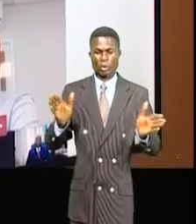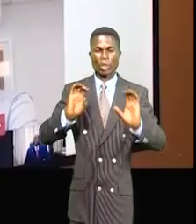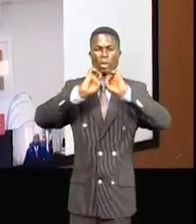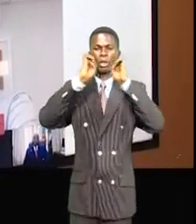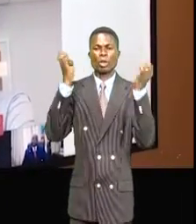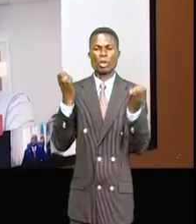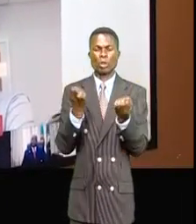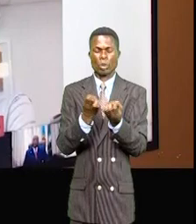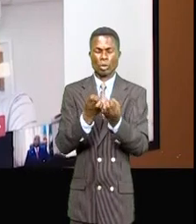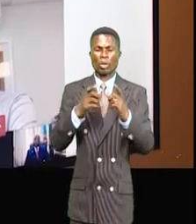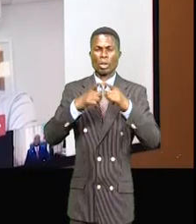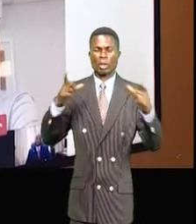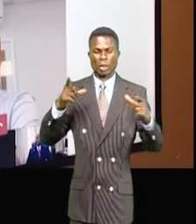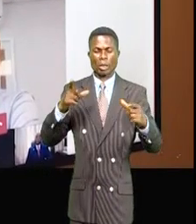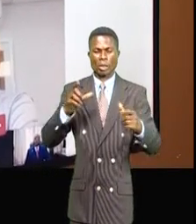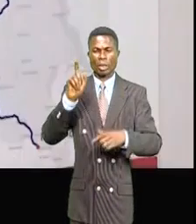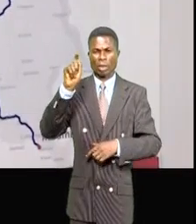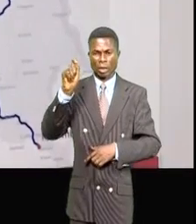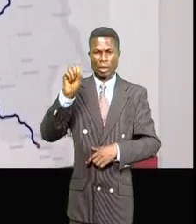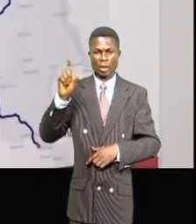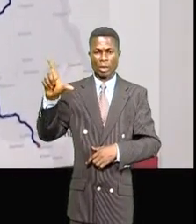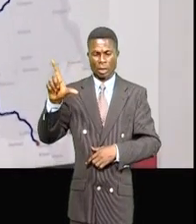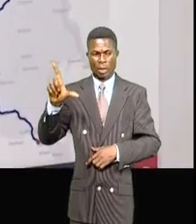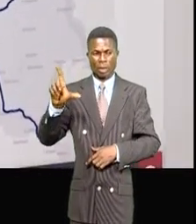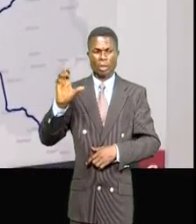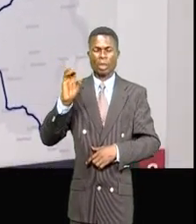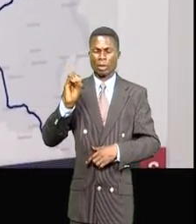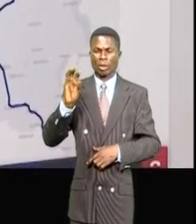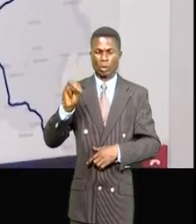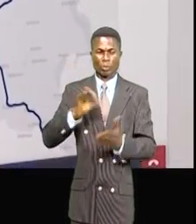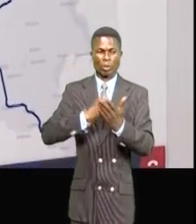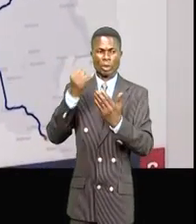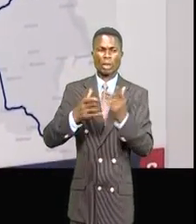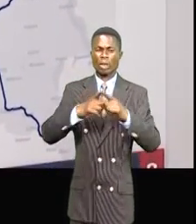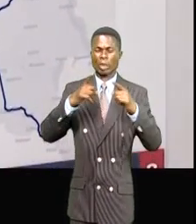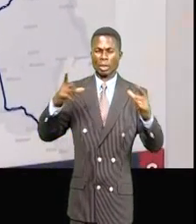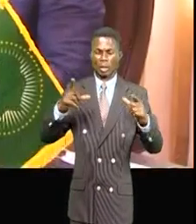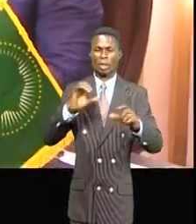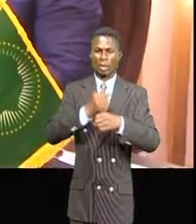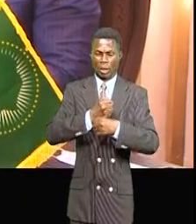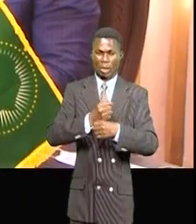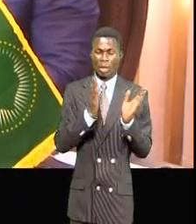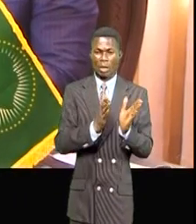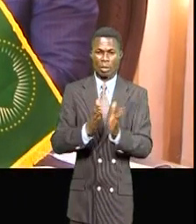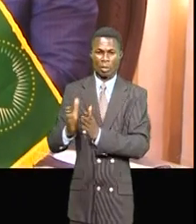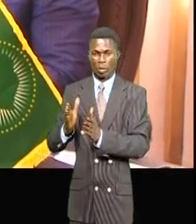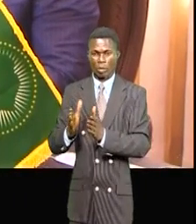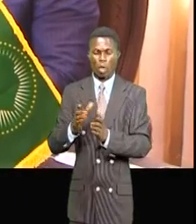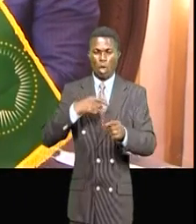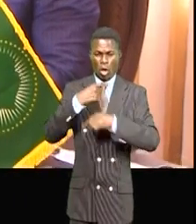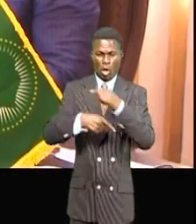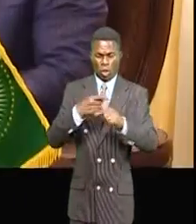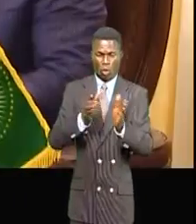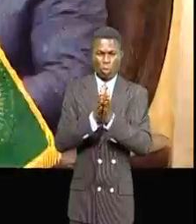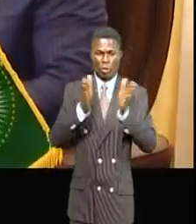Econet Liquide Télécom, Strive Maïsiwa. Ces grands projets intégrateurs prévoient ainsi le lancement